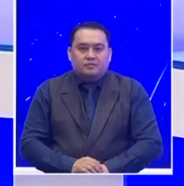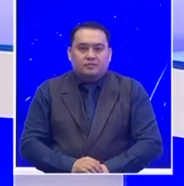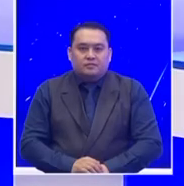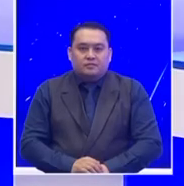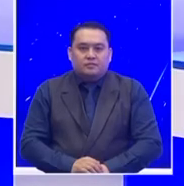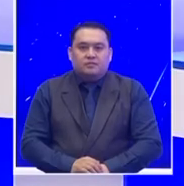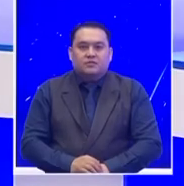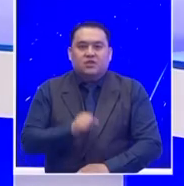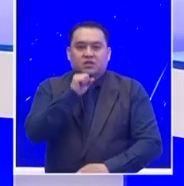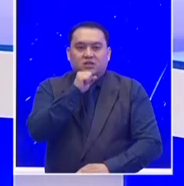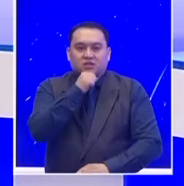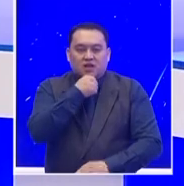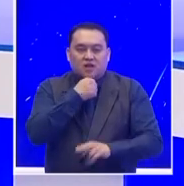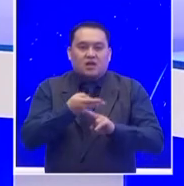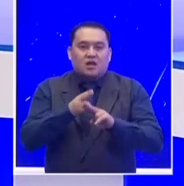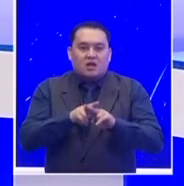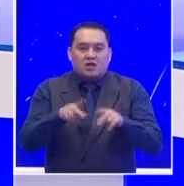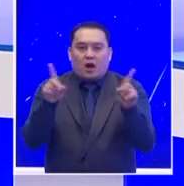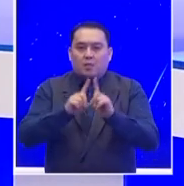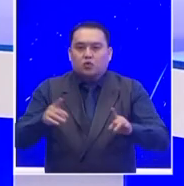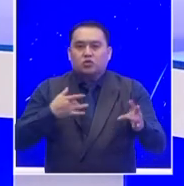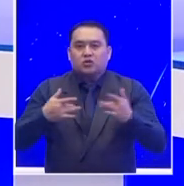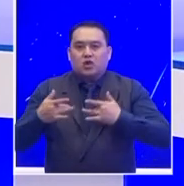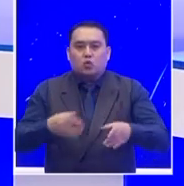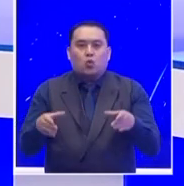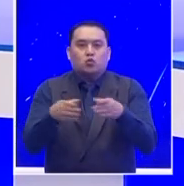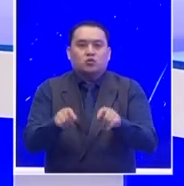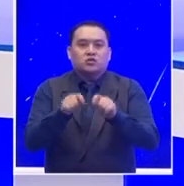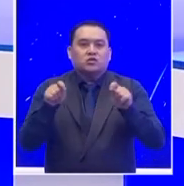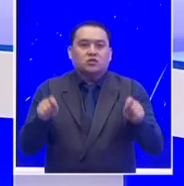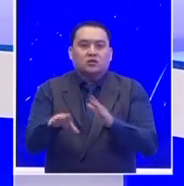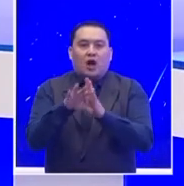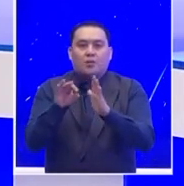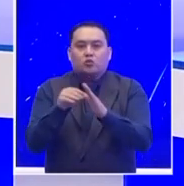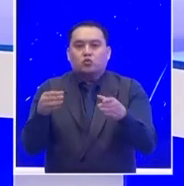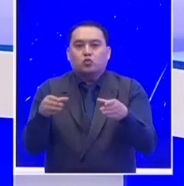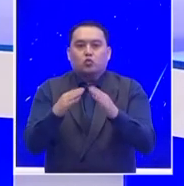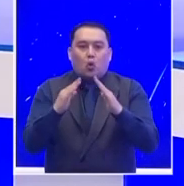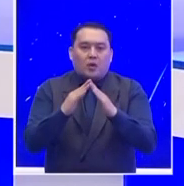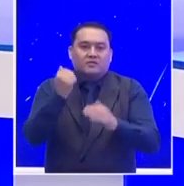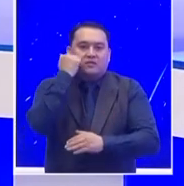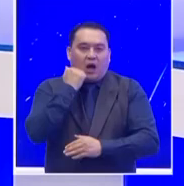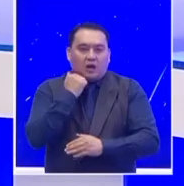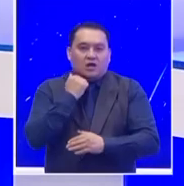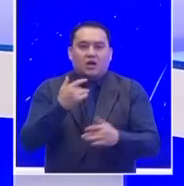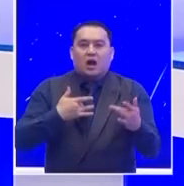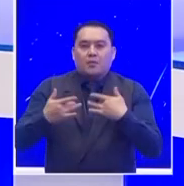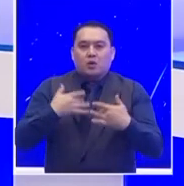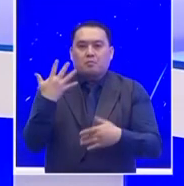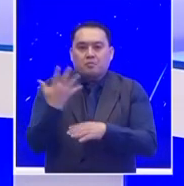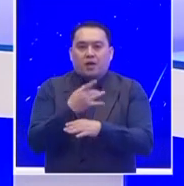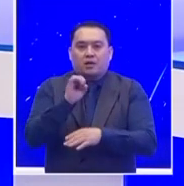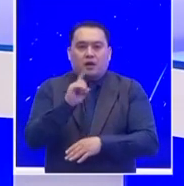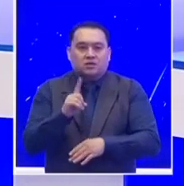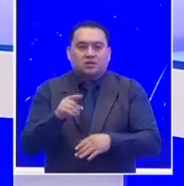Старики на сцене. В Армении создали необычную театральную труппу. Все актеры в ней набраны из домов престарелых. Они репетируют 5 раз в неделю.